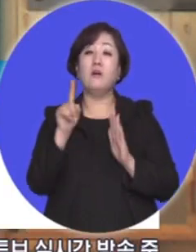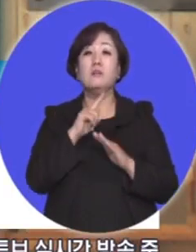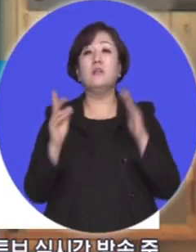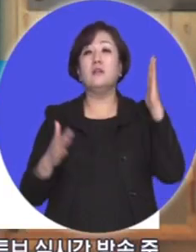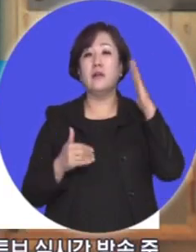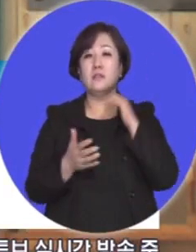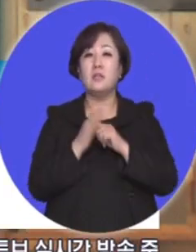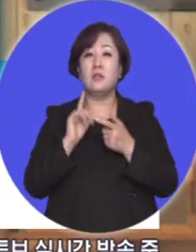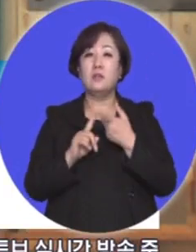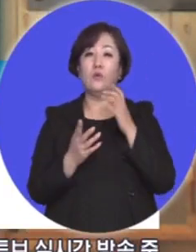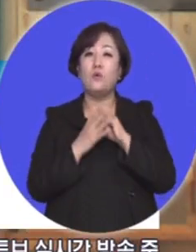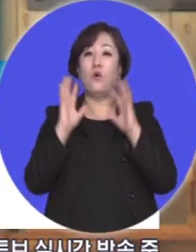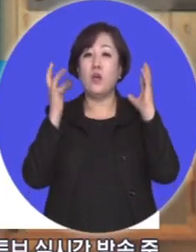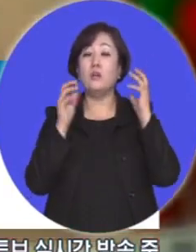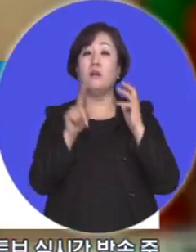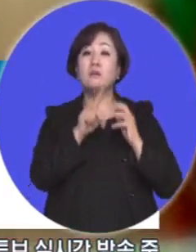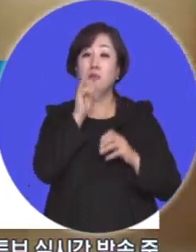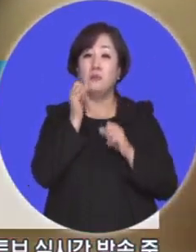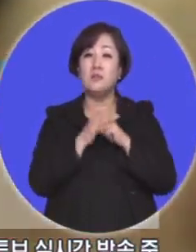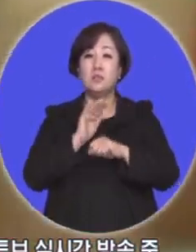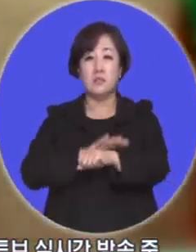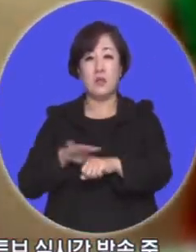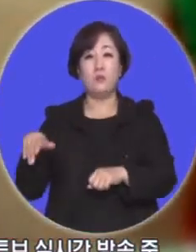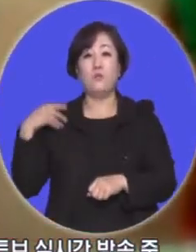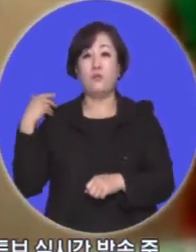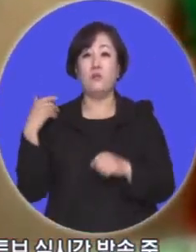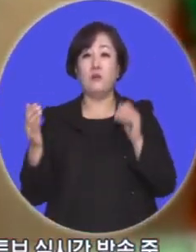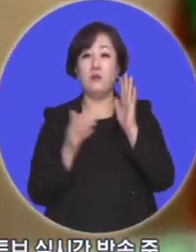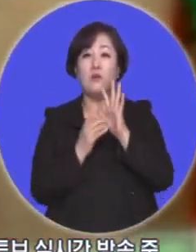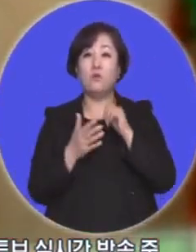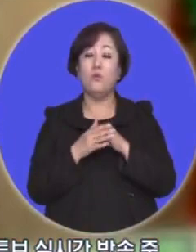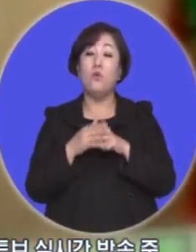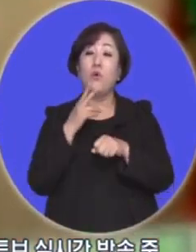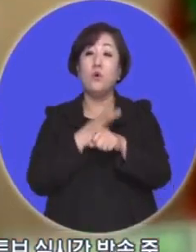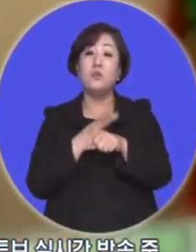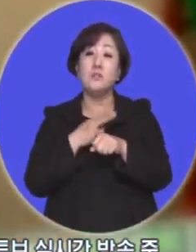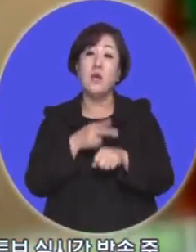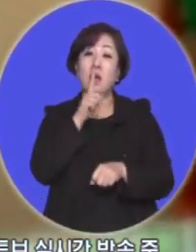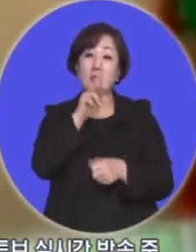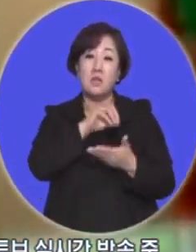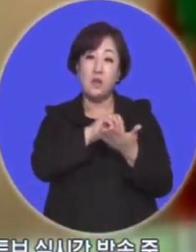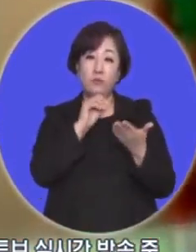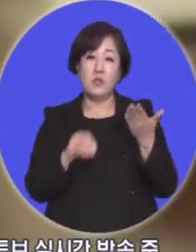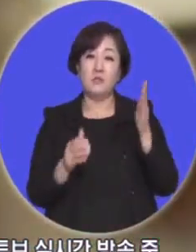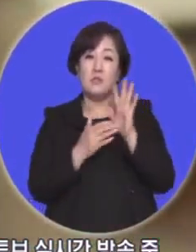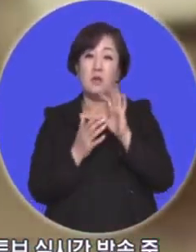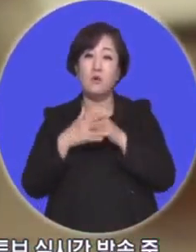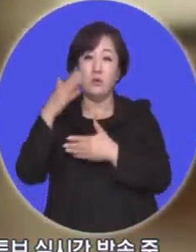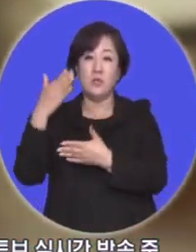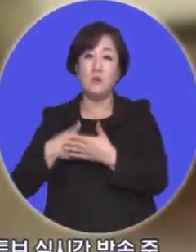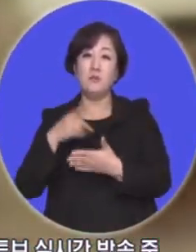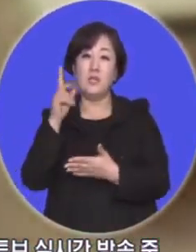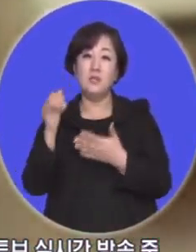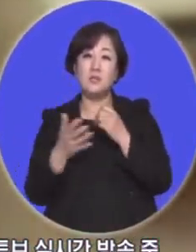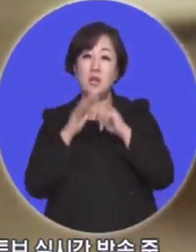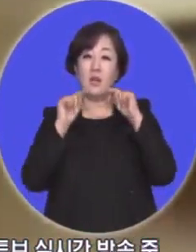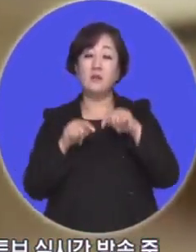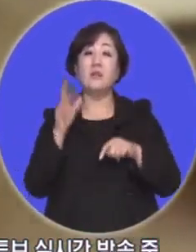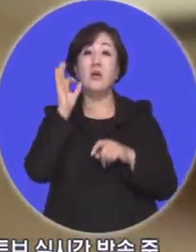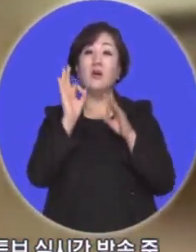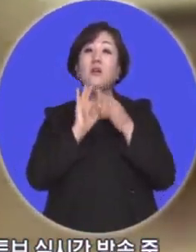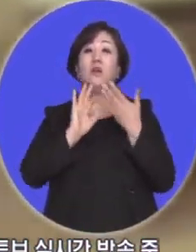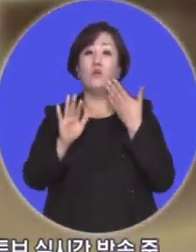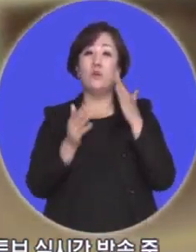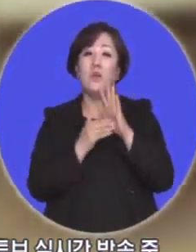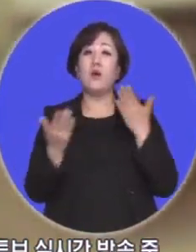회장 아닙니까 행위 그 사명은 문제가 불거지자 사직 했고 나머지 한명은 간 담의 이후 열흘 리나 지나